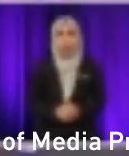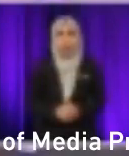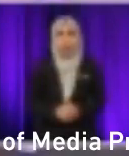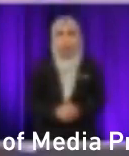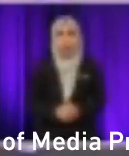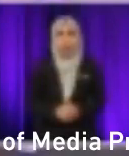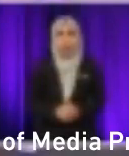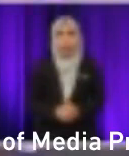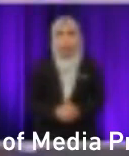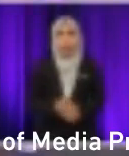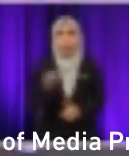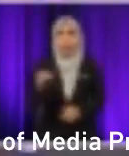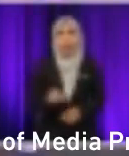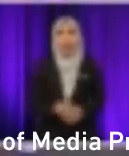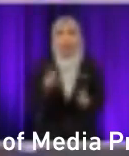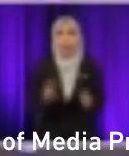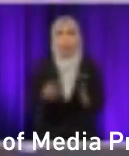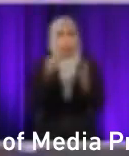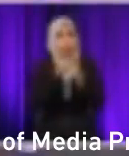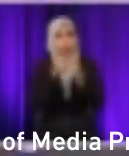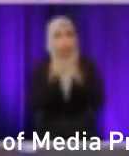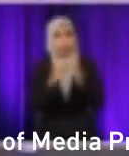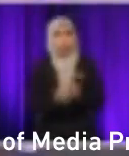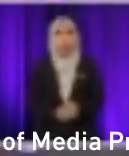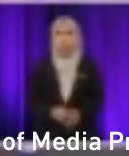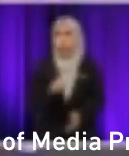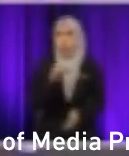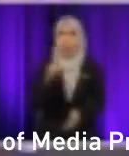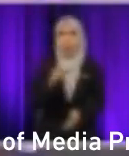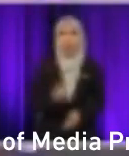pilih mana satu dita yang okey. Kemudian di sini,